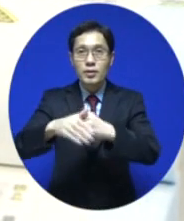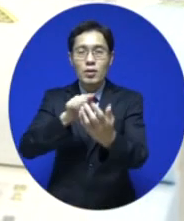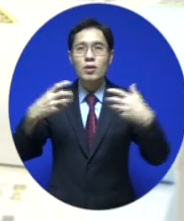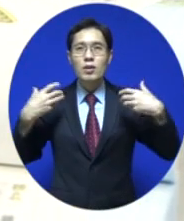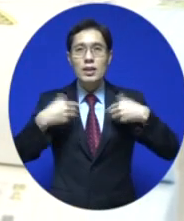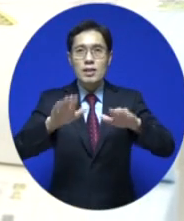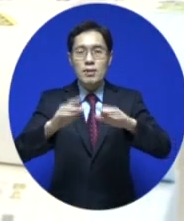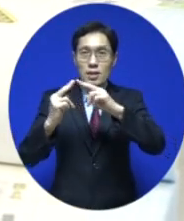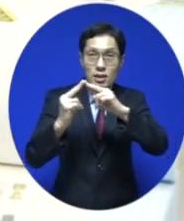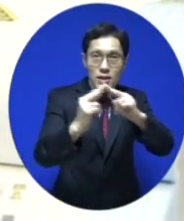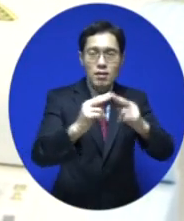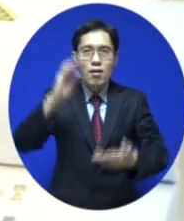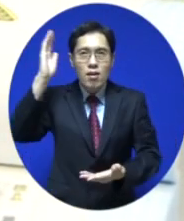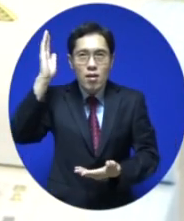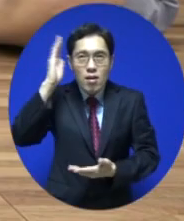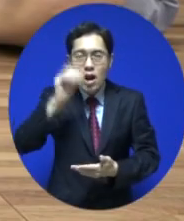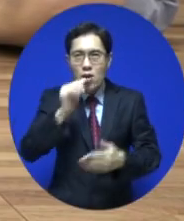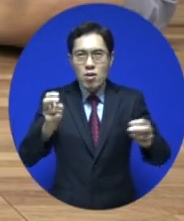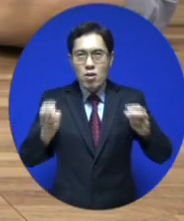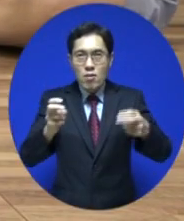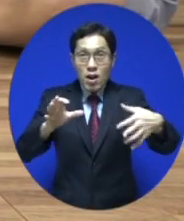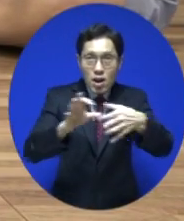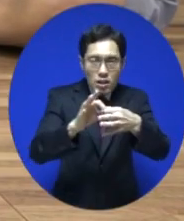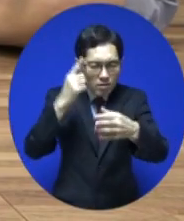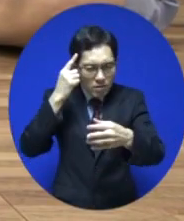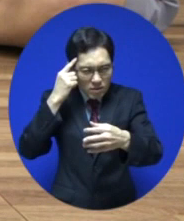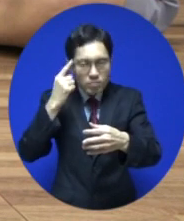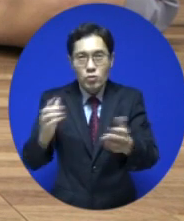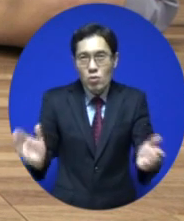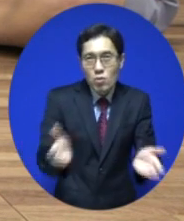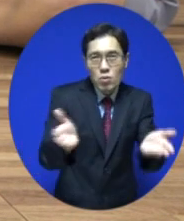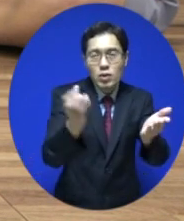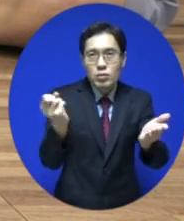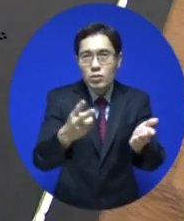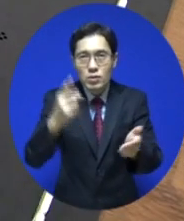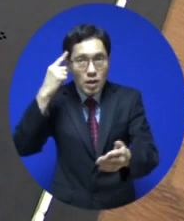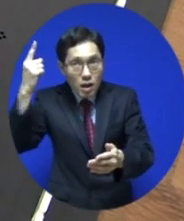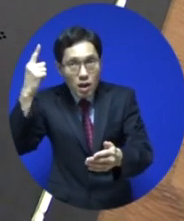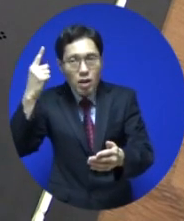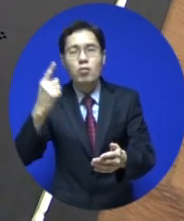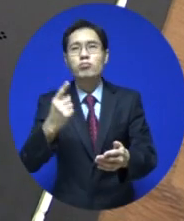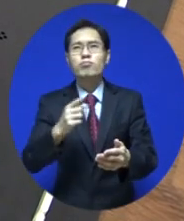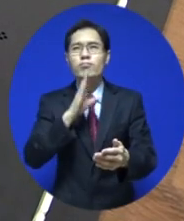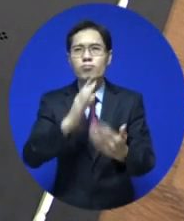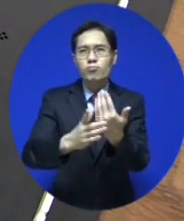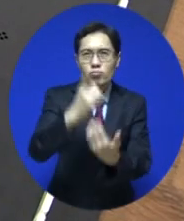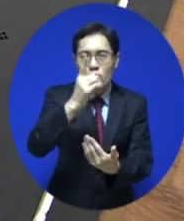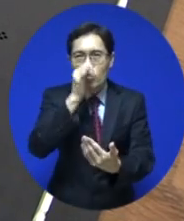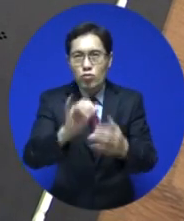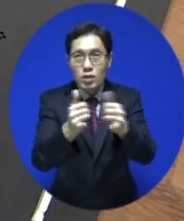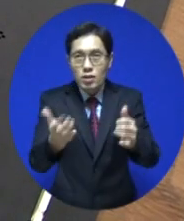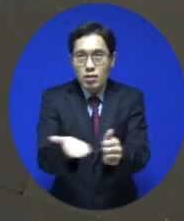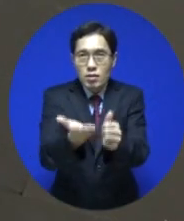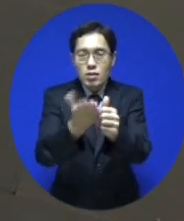대구시 교육청은 이번 캠프가 학생들에게 로봇 산업에 대한 관심을 불러일으키고 창의성을 겸비한 융합형 창의